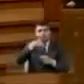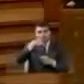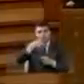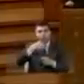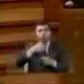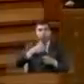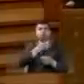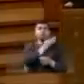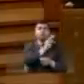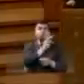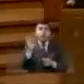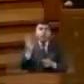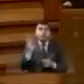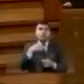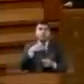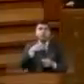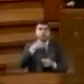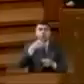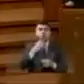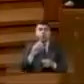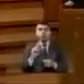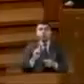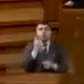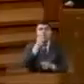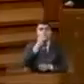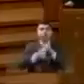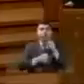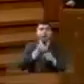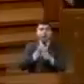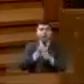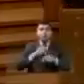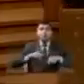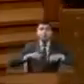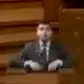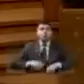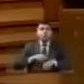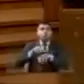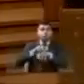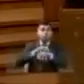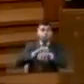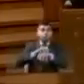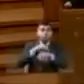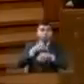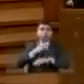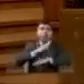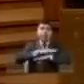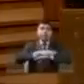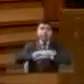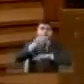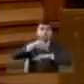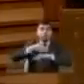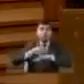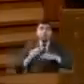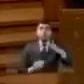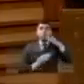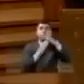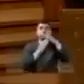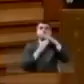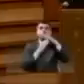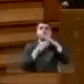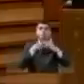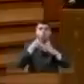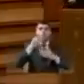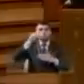فرنسا فيلم لابوتخ في بدايه السنه وزاره الداخليه خوفا على الامن والنظام العام وقفات